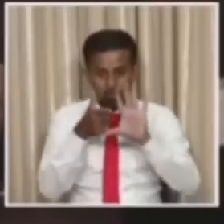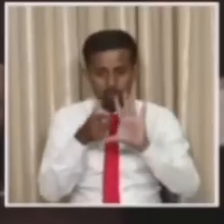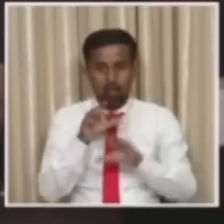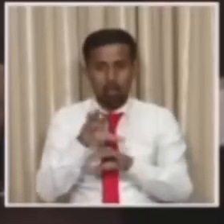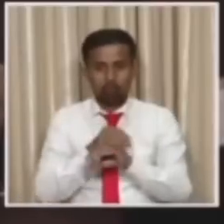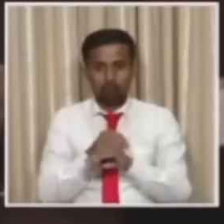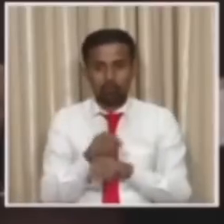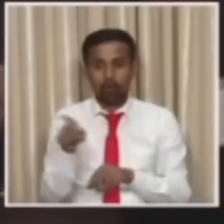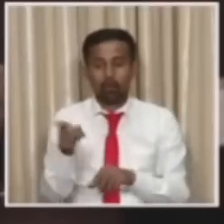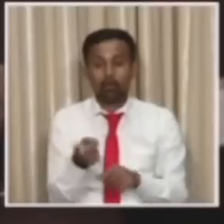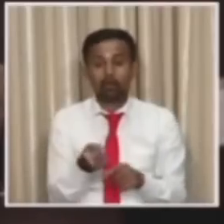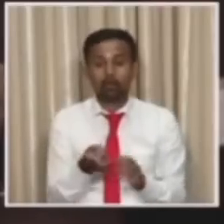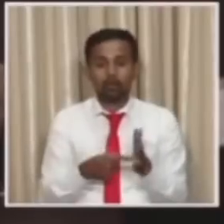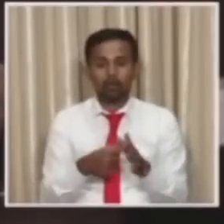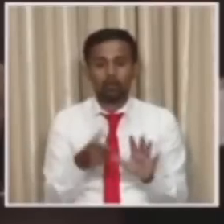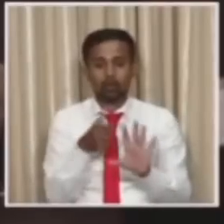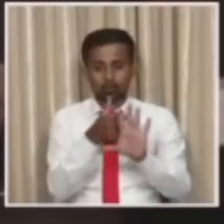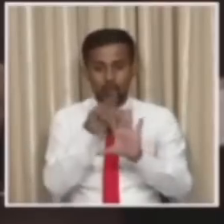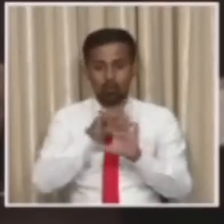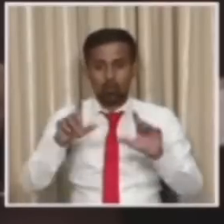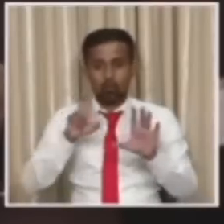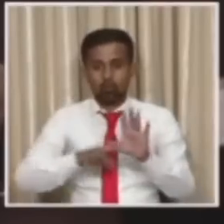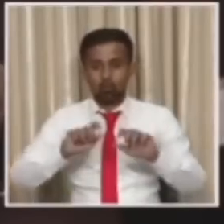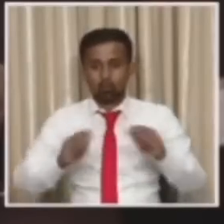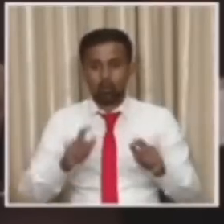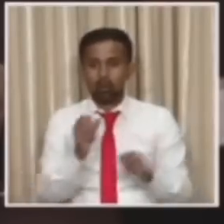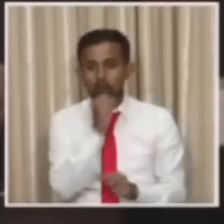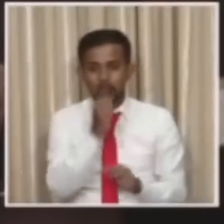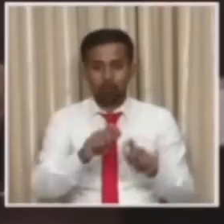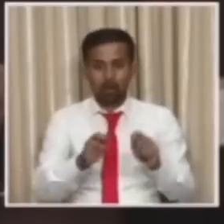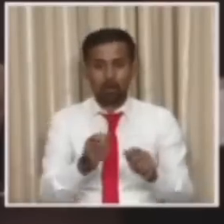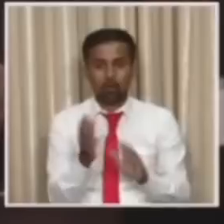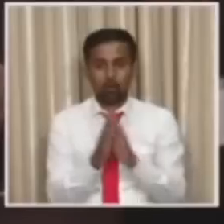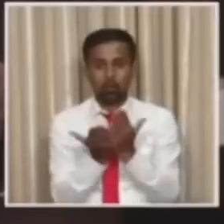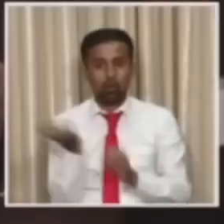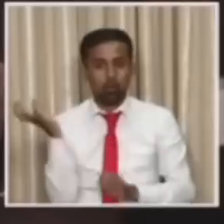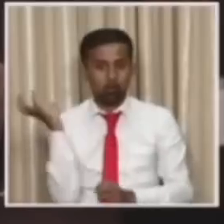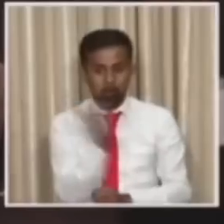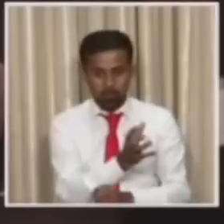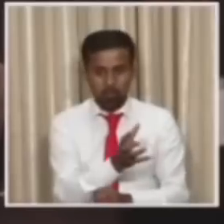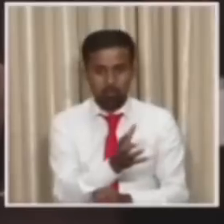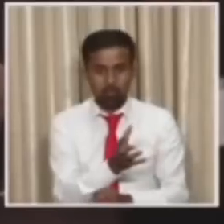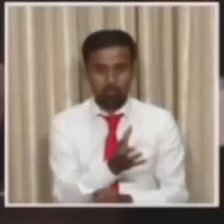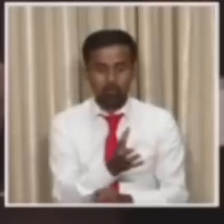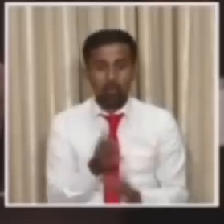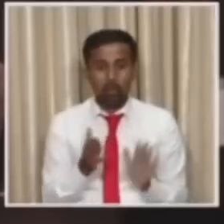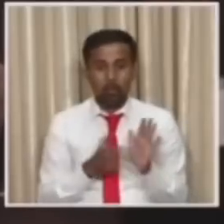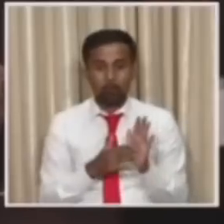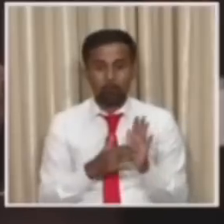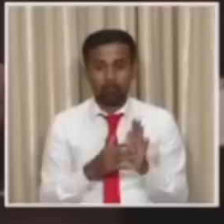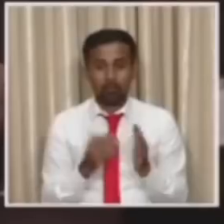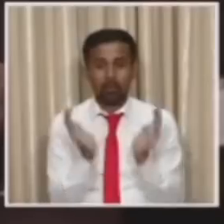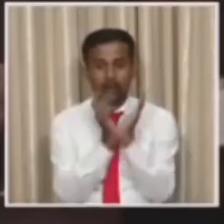Kaata action gatte? Visual තියෙනවා පුටු කඩනවා මයික් කඩනවා පොත් වලින් ගහනවා ඇක්ෂන් ගත්තද මර්වින් සිල්වා ගස්